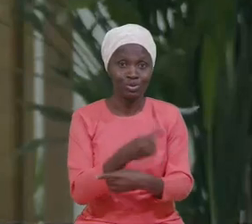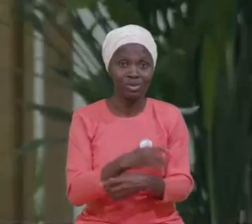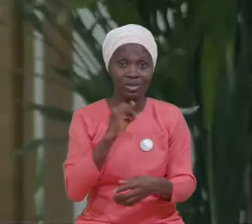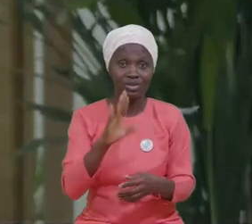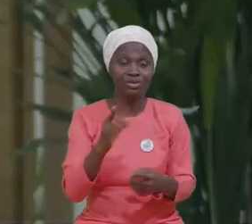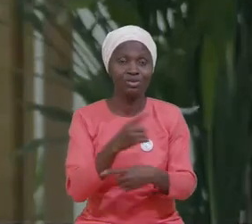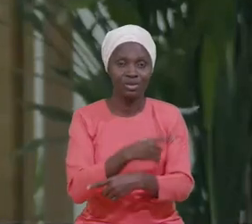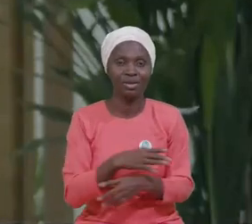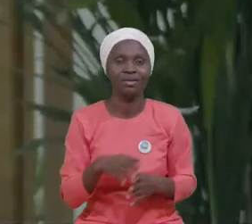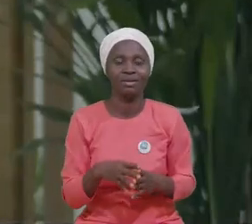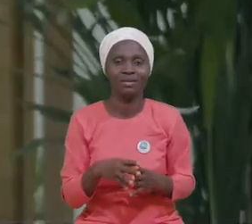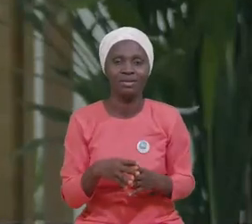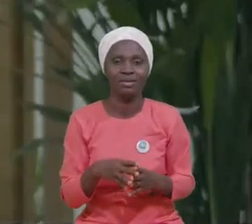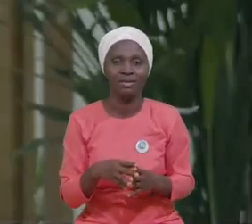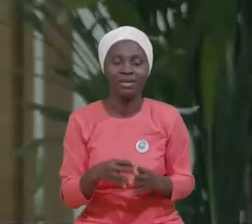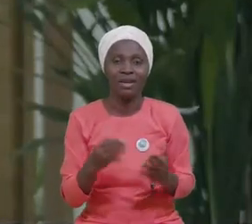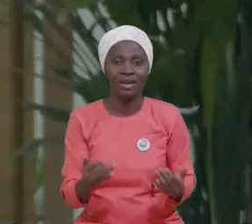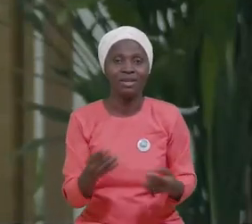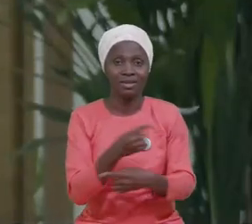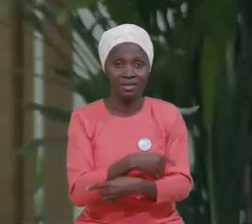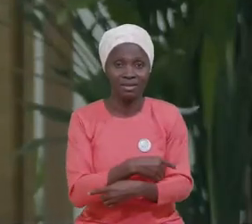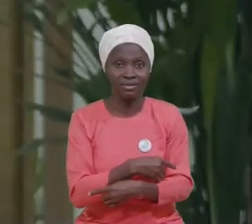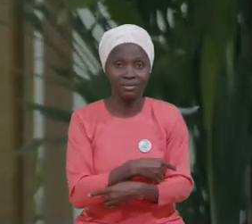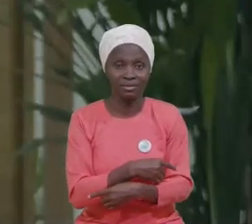Aujourd'hui, c'est un jour remarquable,